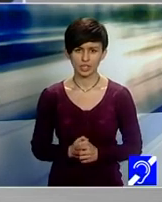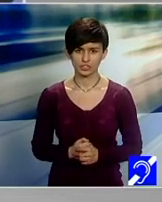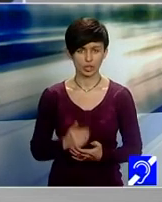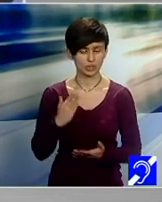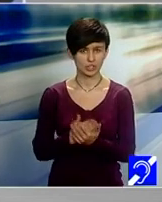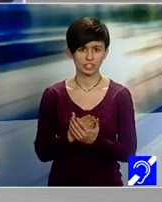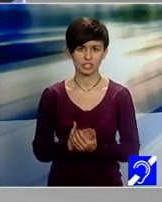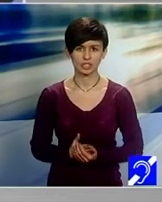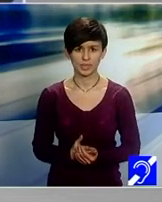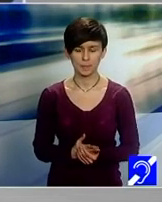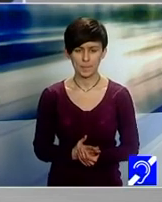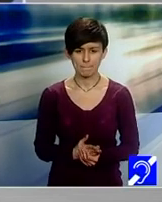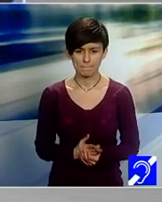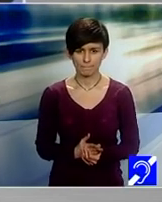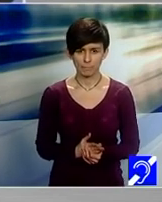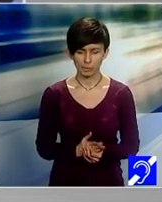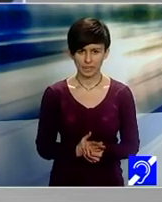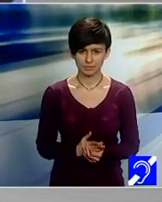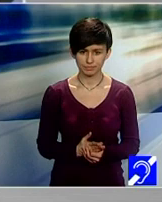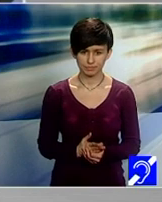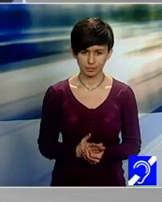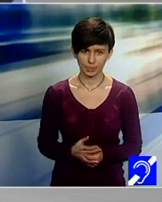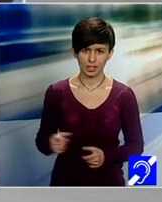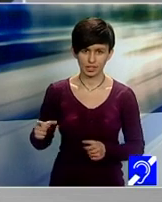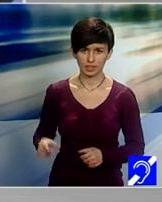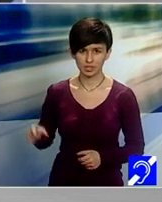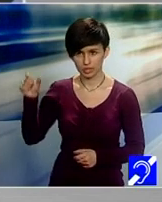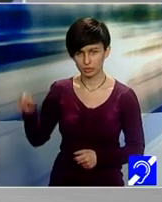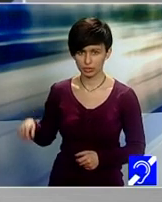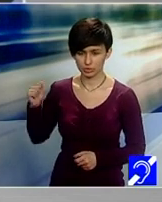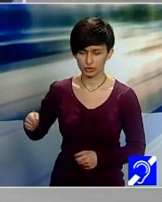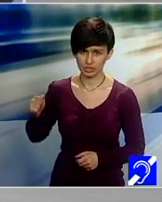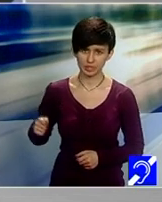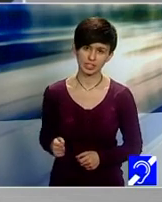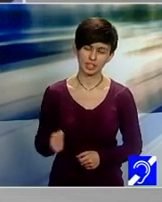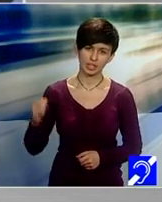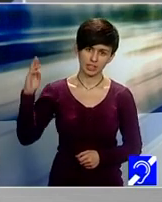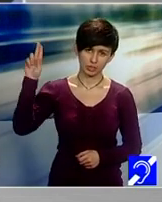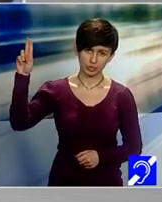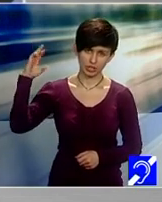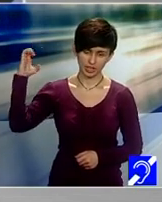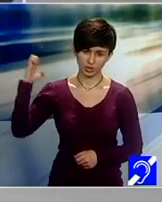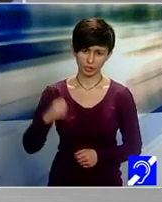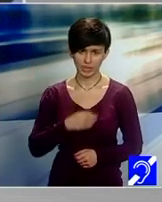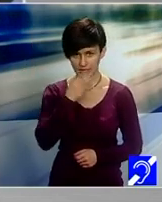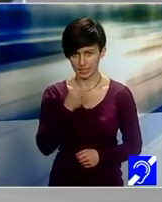2011 și o hotărâre a Curții de Justiție a Uniunii Europene care spun că în ceea ce